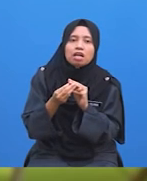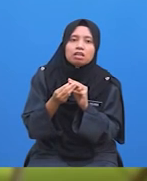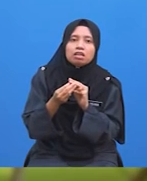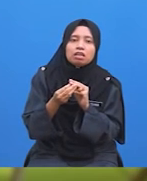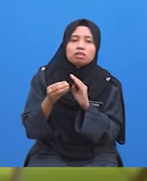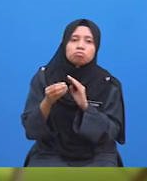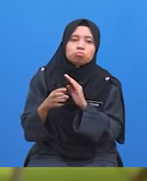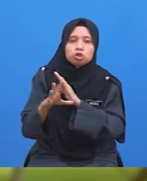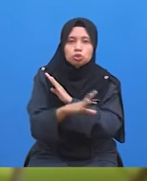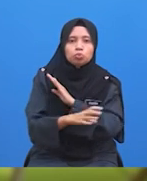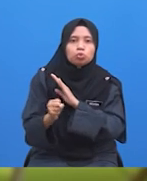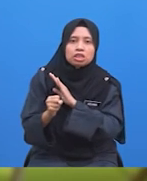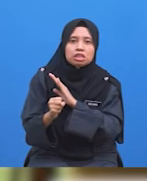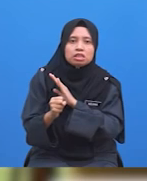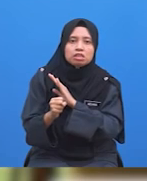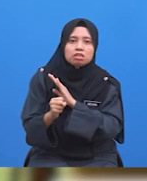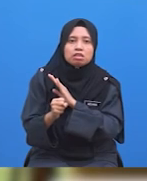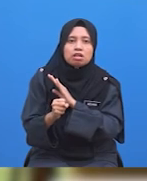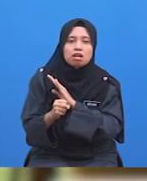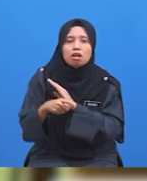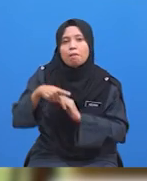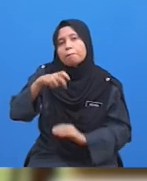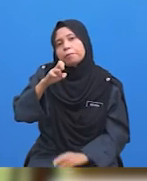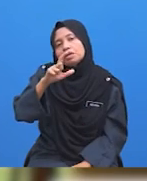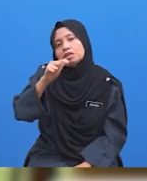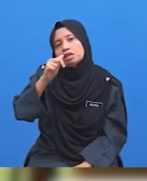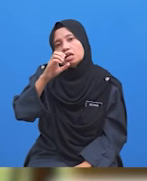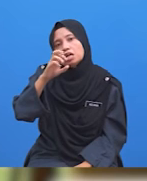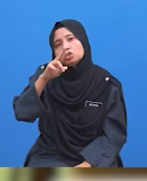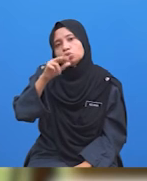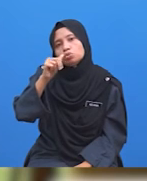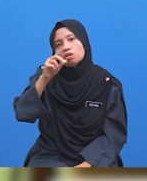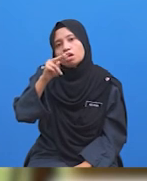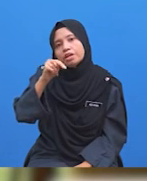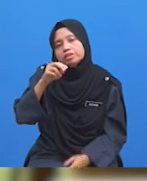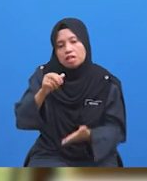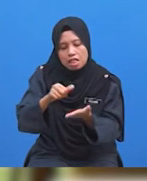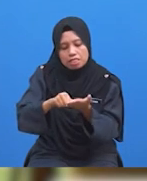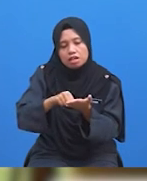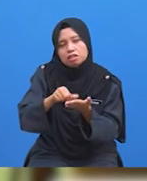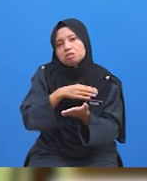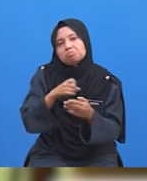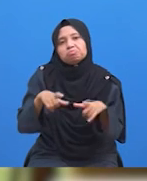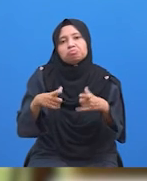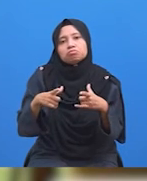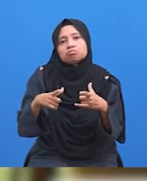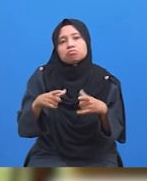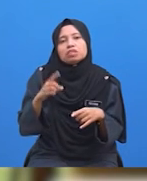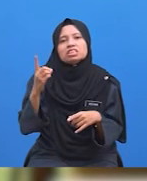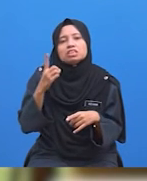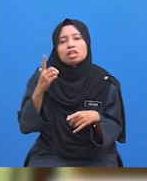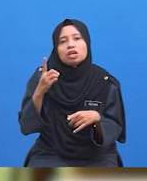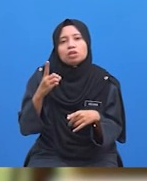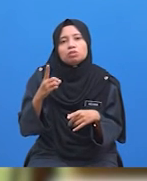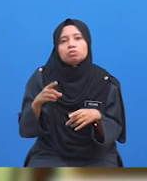seperti meragut merompak pelacuran kedai dada dan Black money yang dilakukan